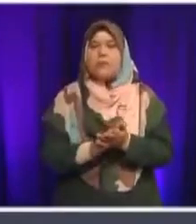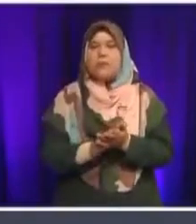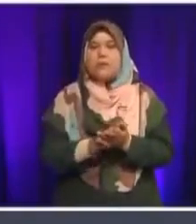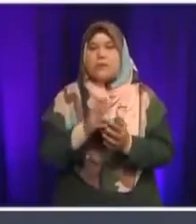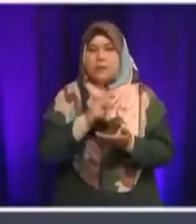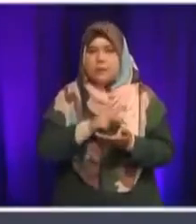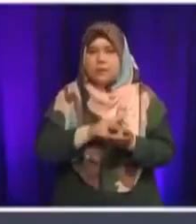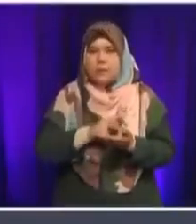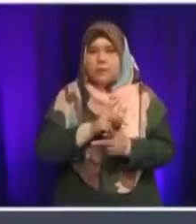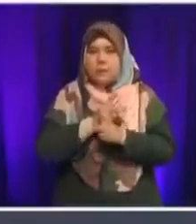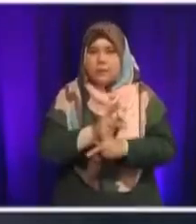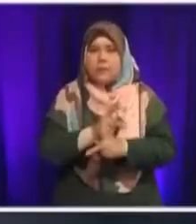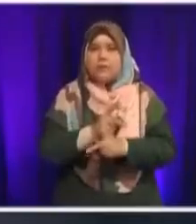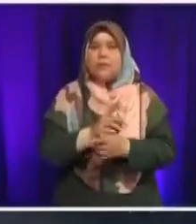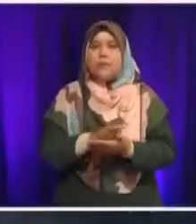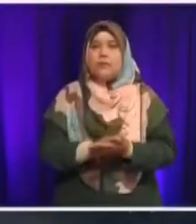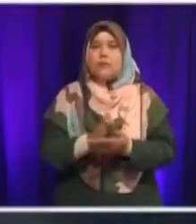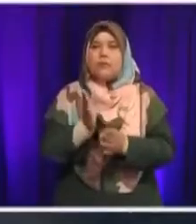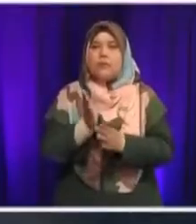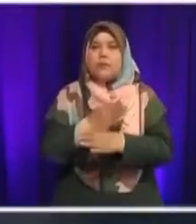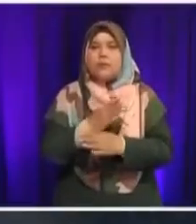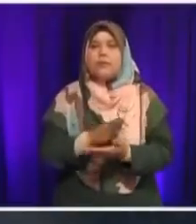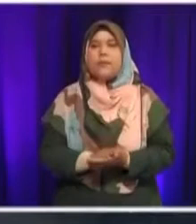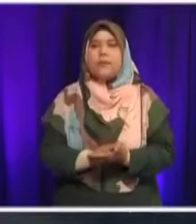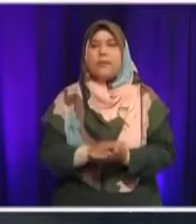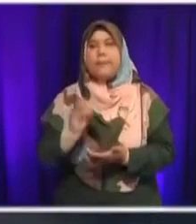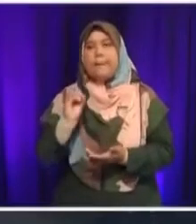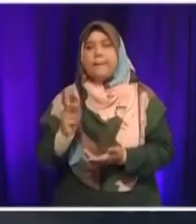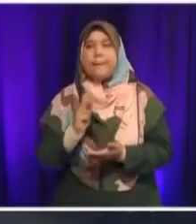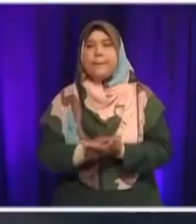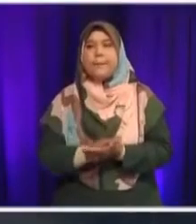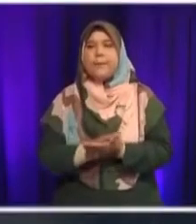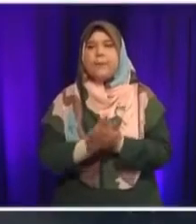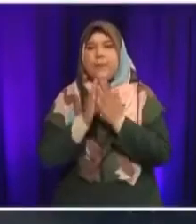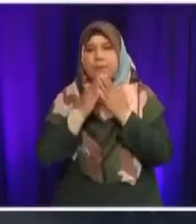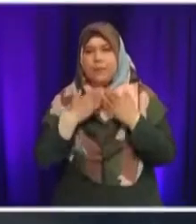ruko bentuk tersebut Oke jadi Alhamdulillah